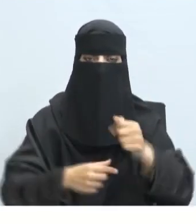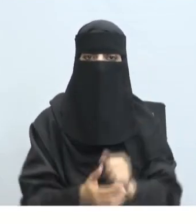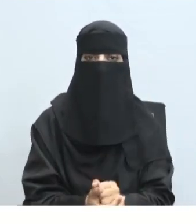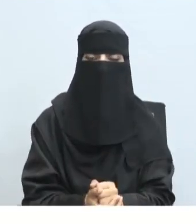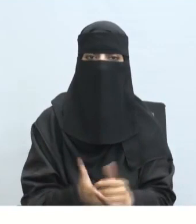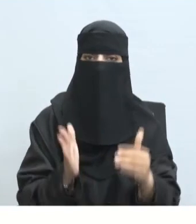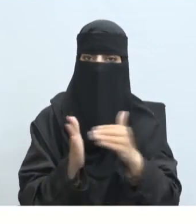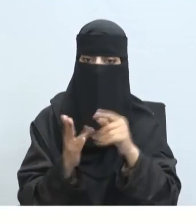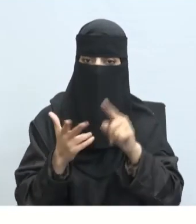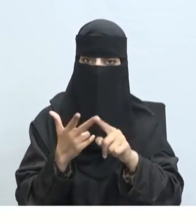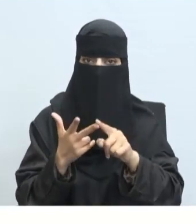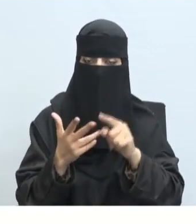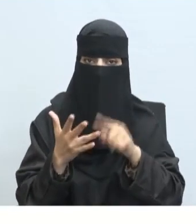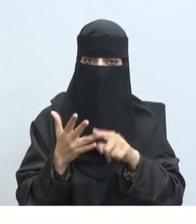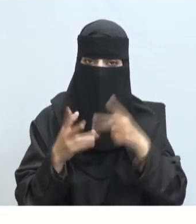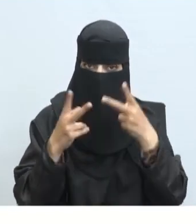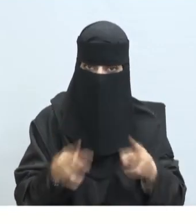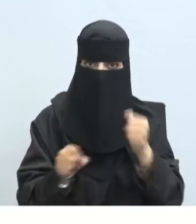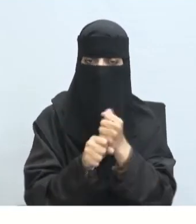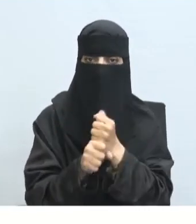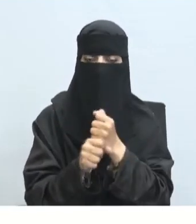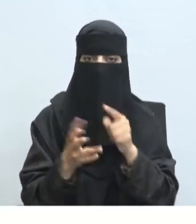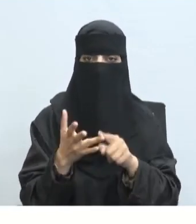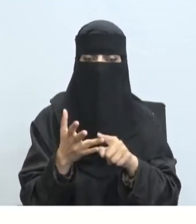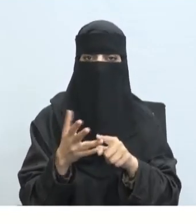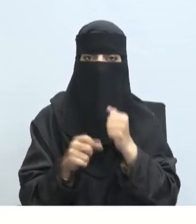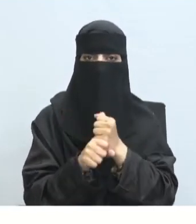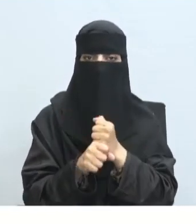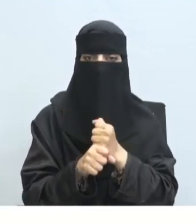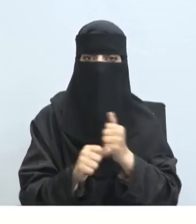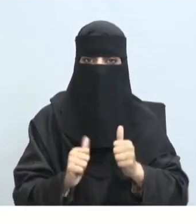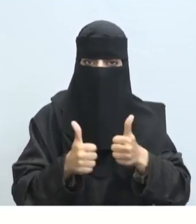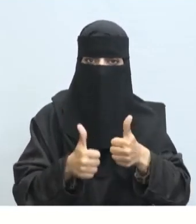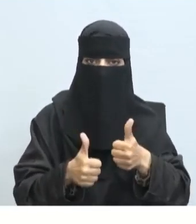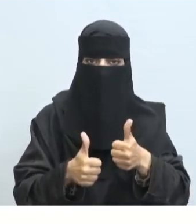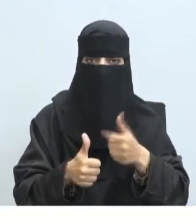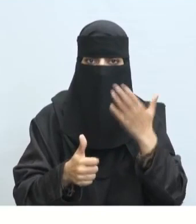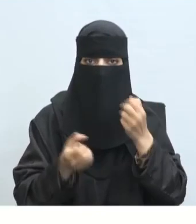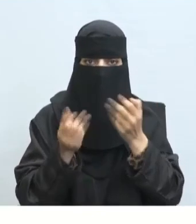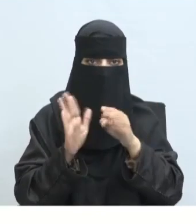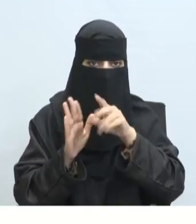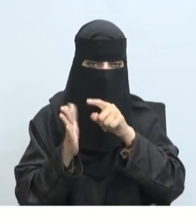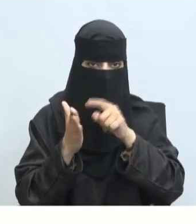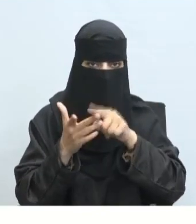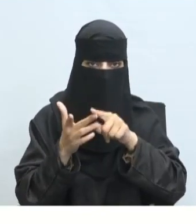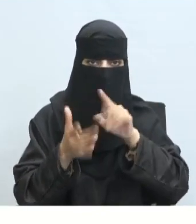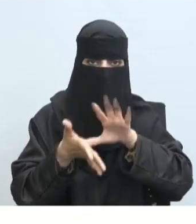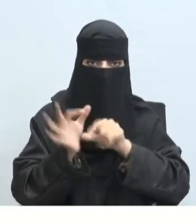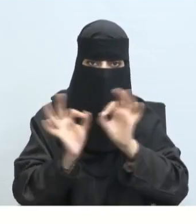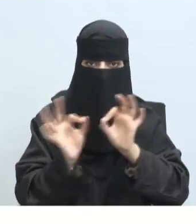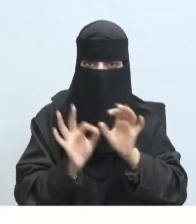ننهي مرحله التخطيط نبدا في عمليه تنفيذ ما خططنا له هنالك تنفيذ ننفذ كل ما طرحناه في الخطط